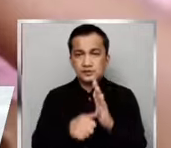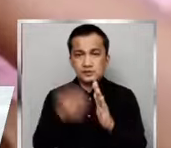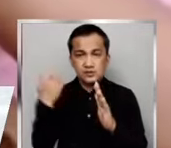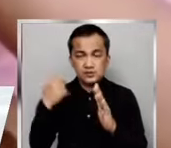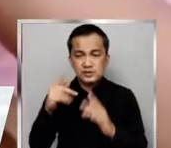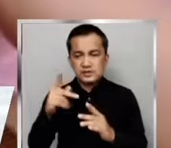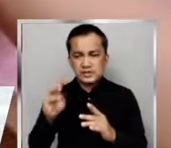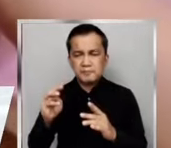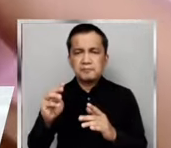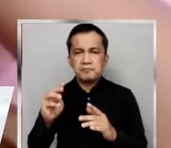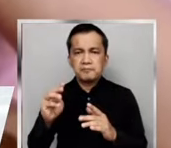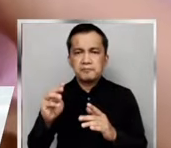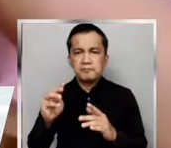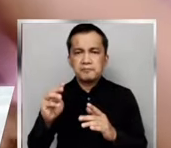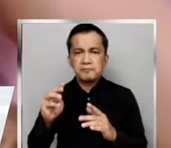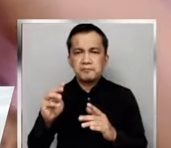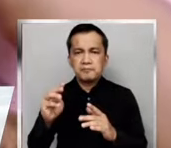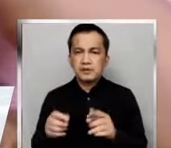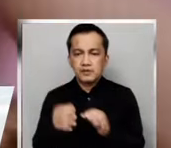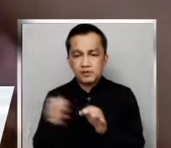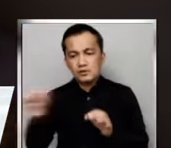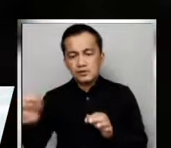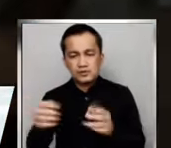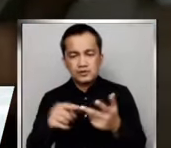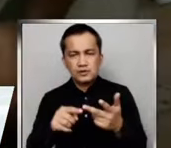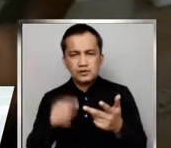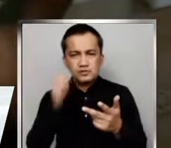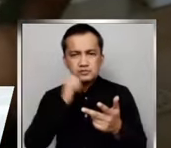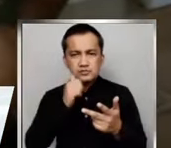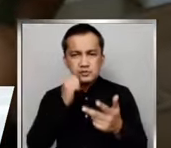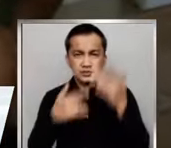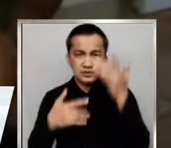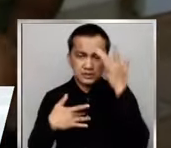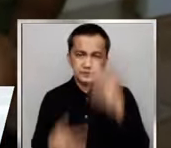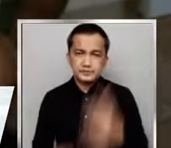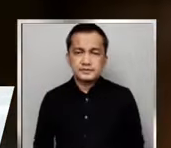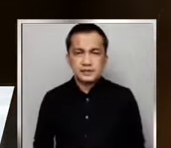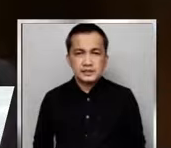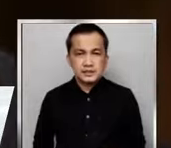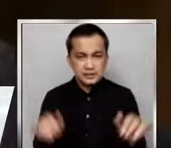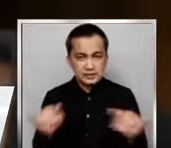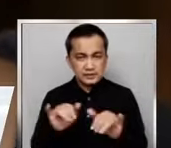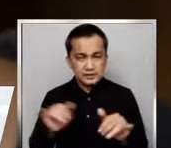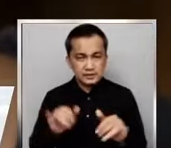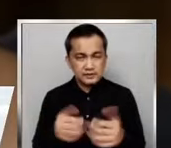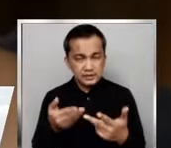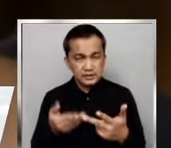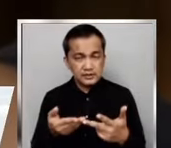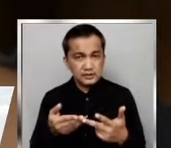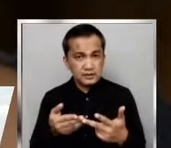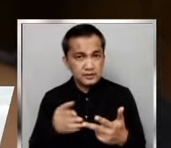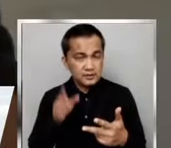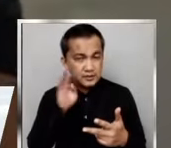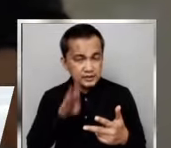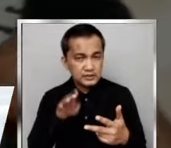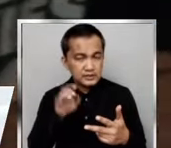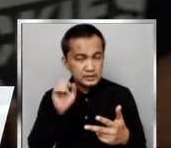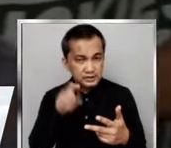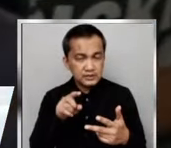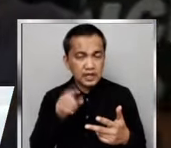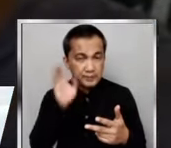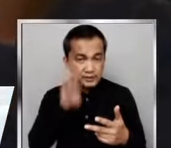nga lang nauudlot dahil Madalas siyang magkasakit kaya gaya ng kanyang mga kapatid araw-araw